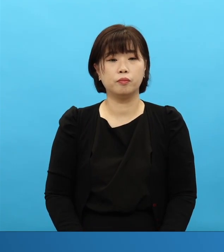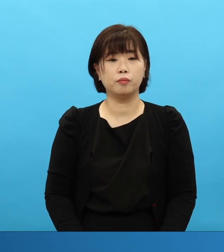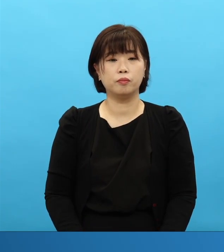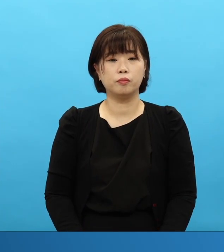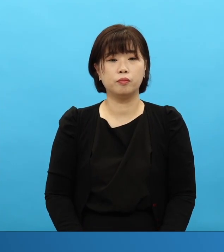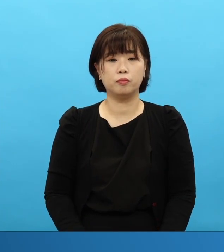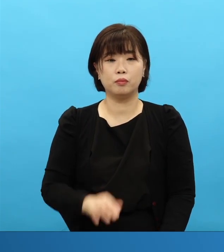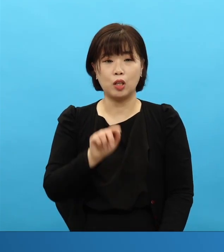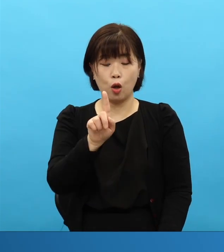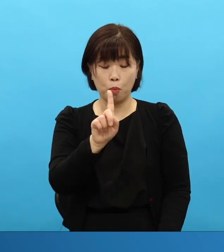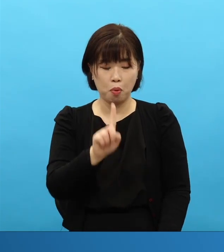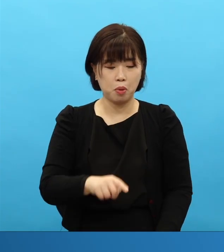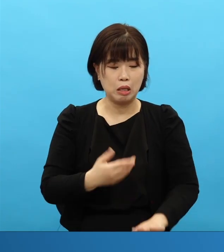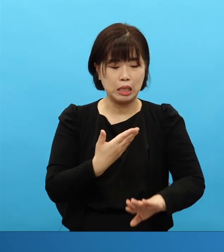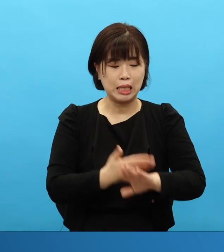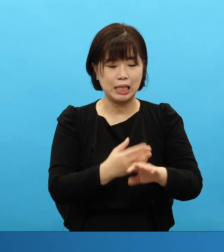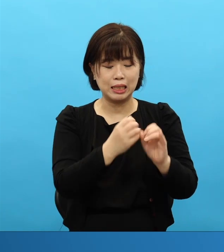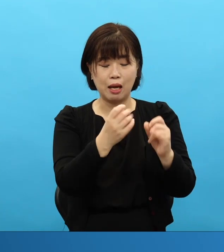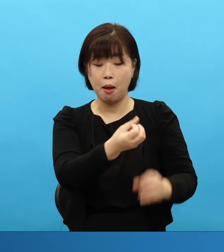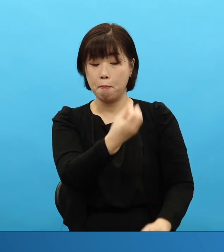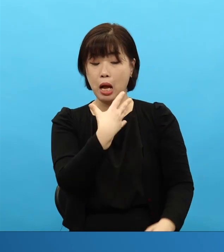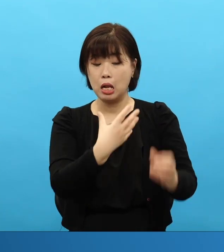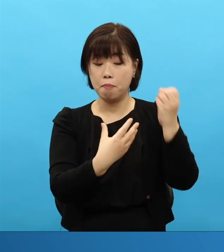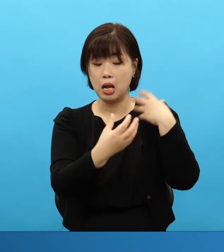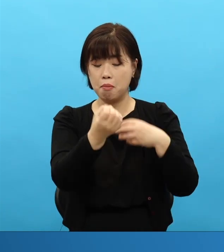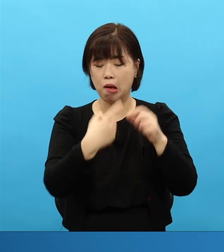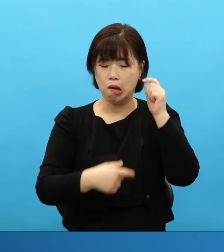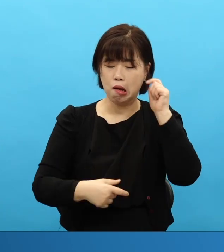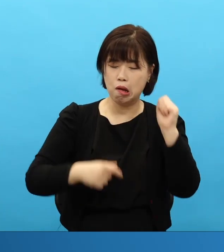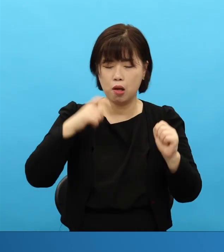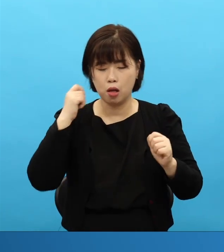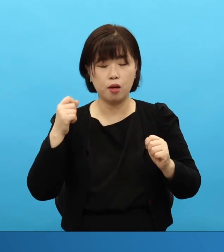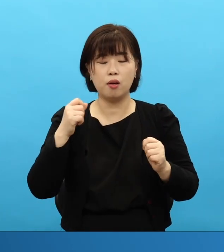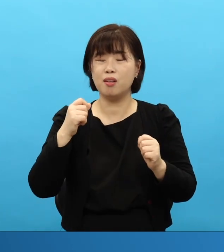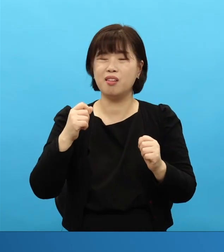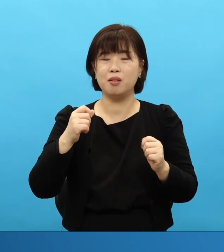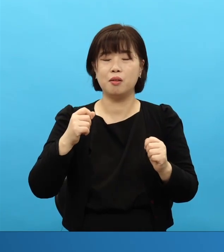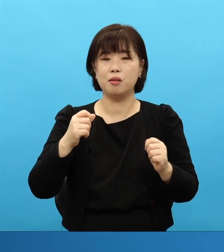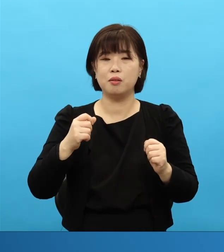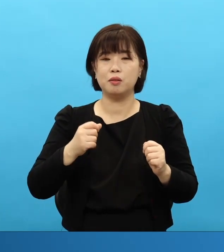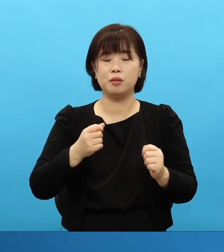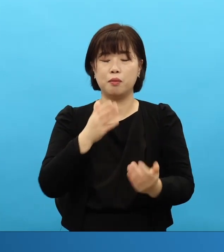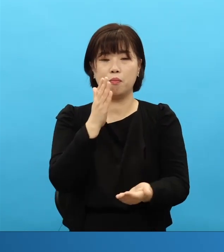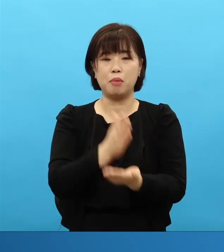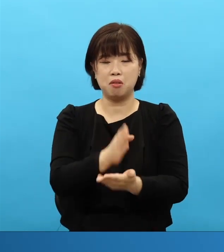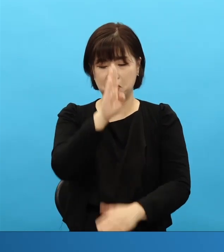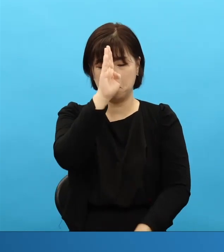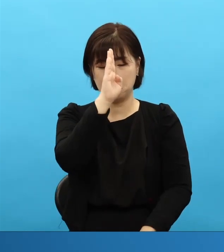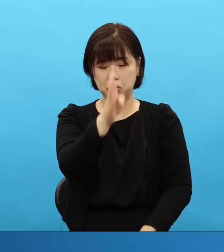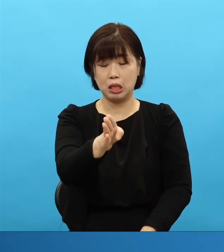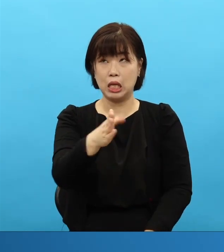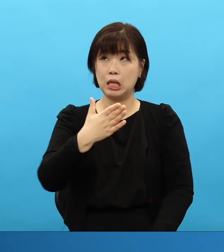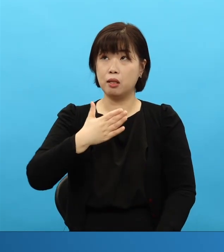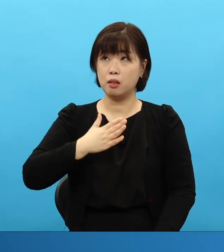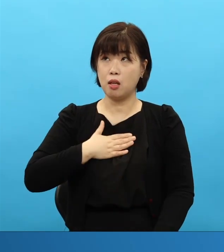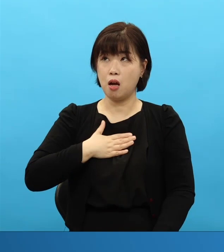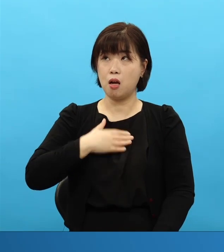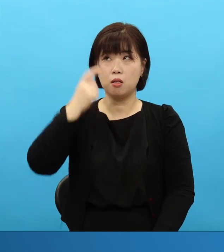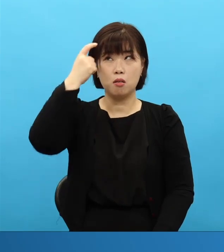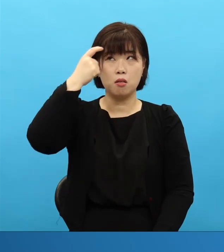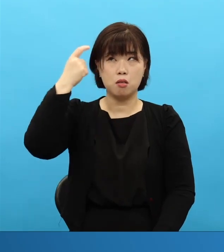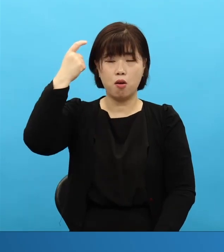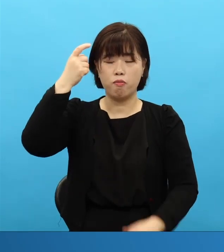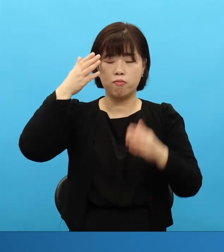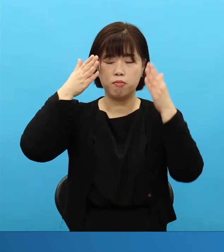자꾸 듣고 헛소리 듣고 흔들리면 그럼 손해봐요. 不要听到那些虚谎的话而被欺骗。 그랬더니 보세요. 所以再看一